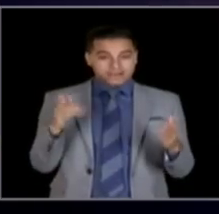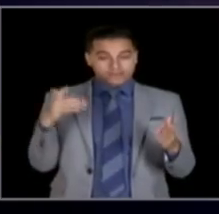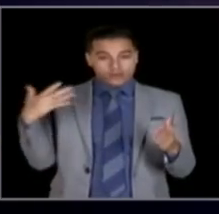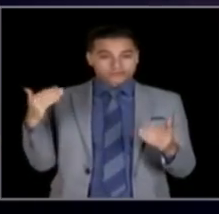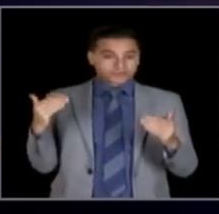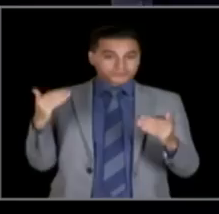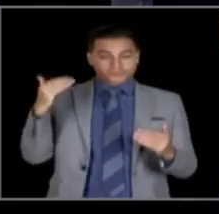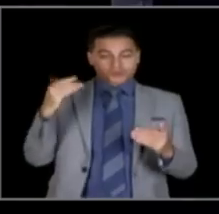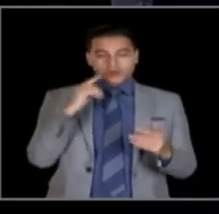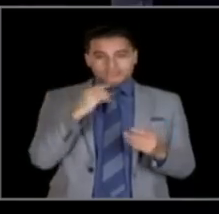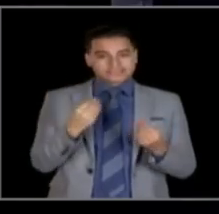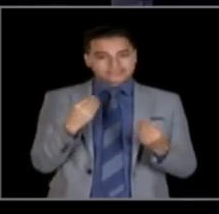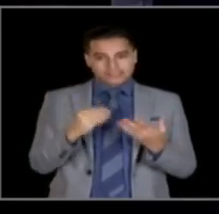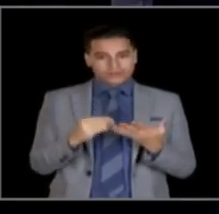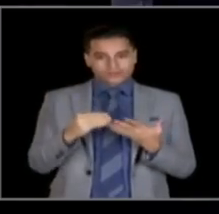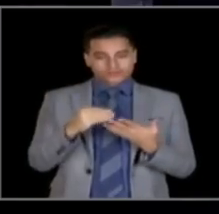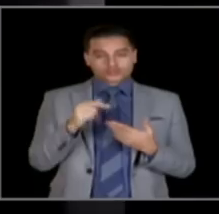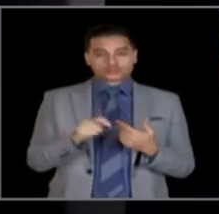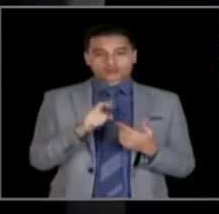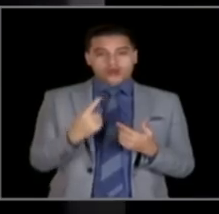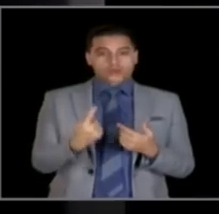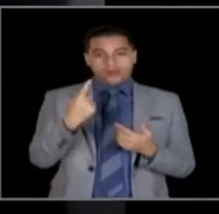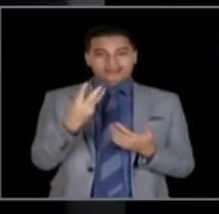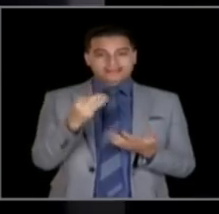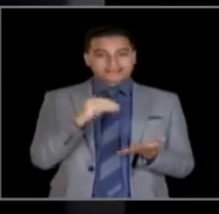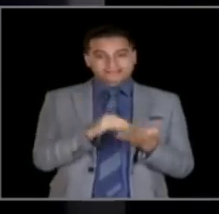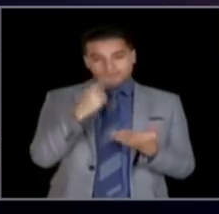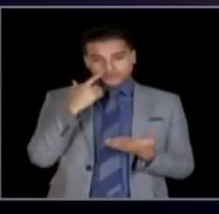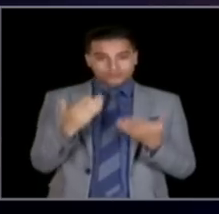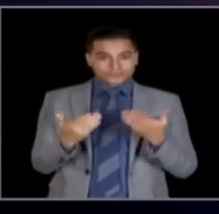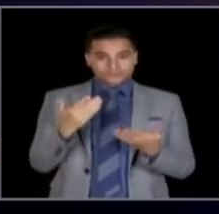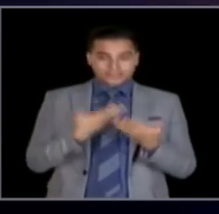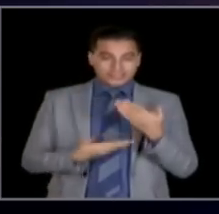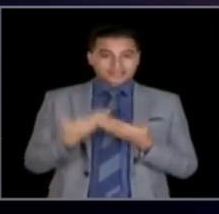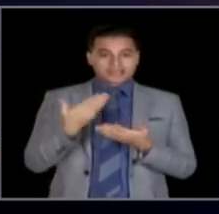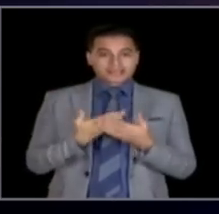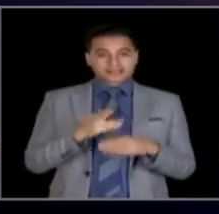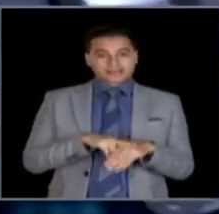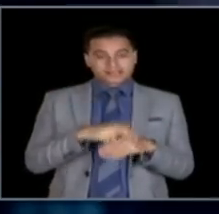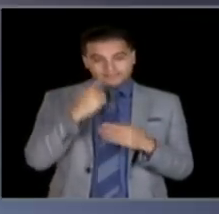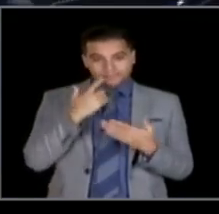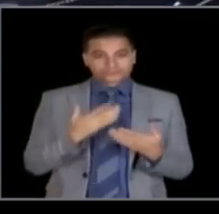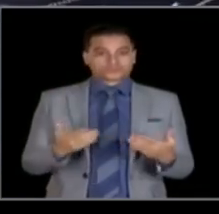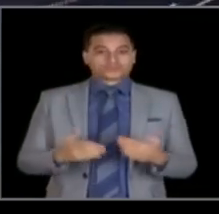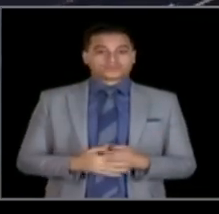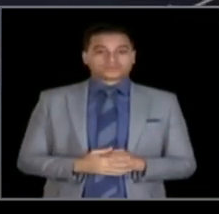ولكن لسه بدري. سؤال واحد بـ30 نقطة يرجعكوا لنقطة البداية.